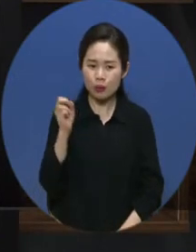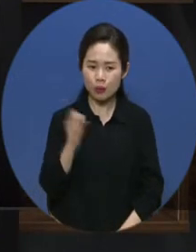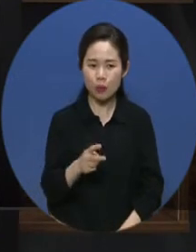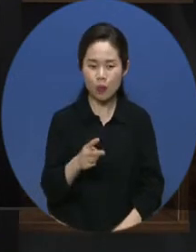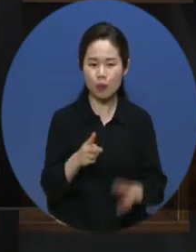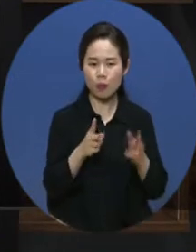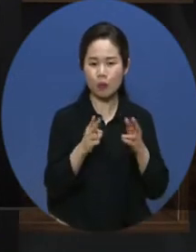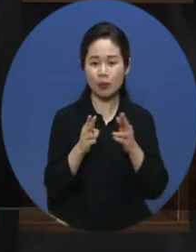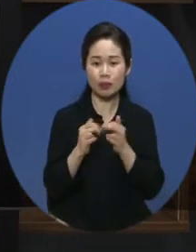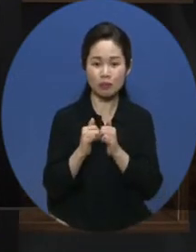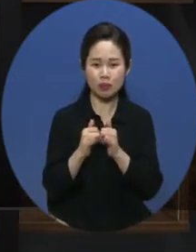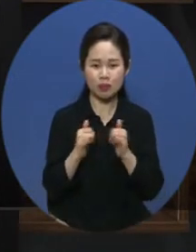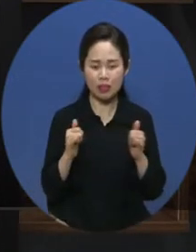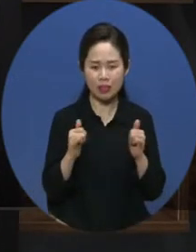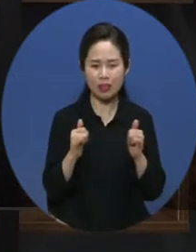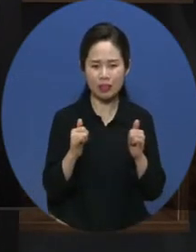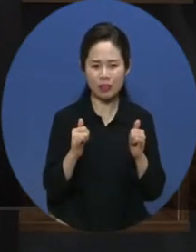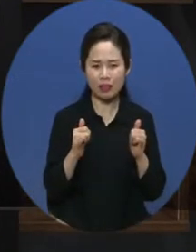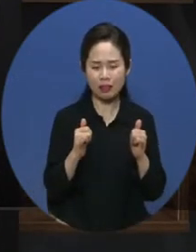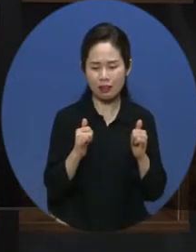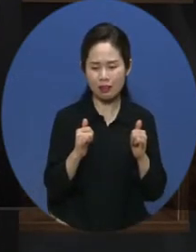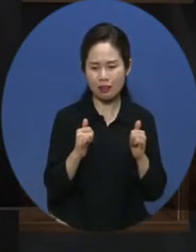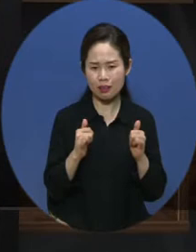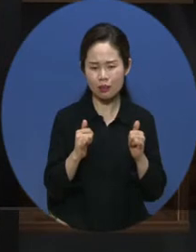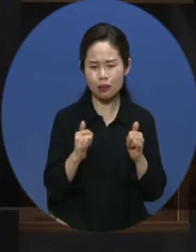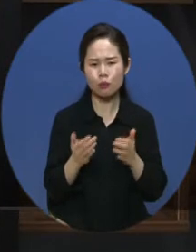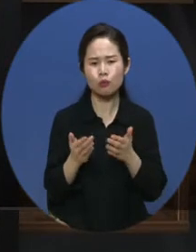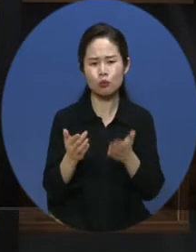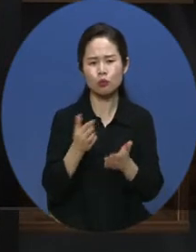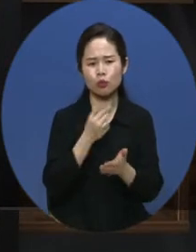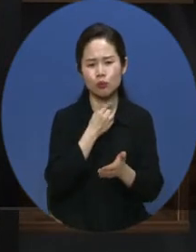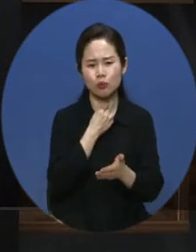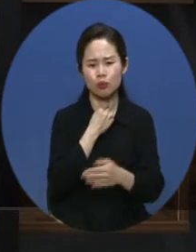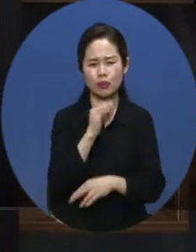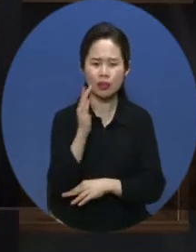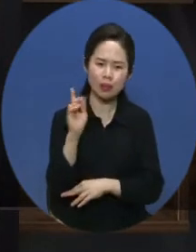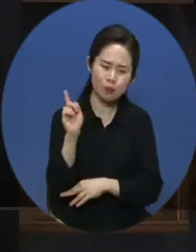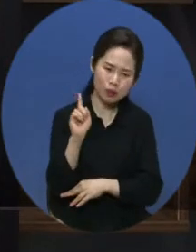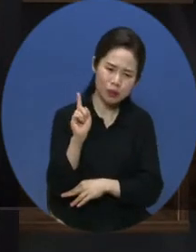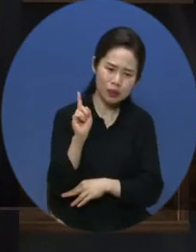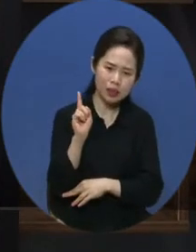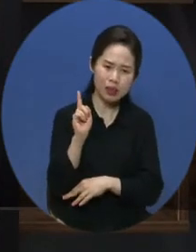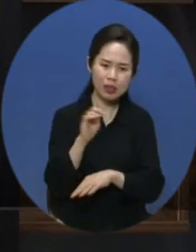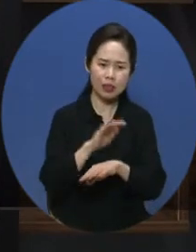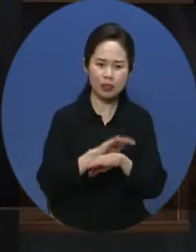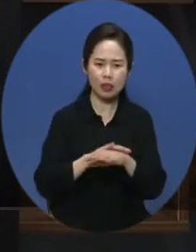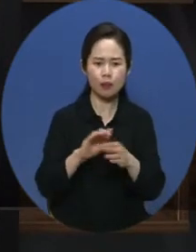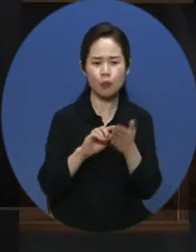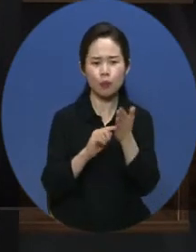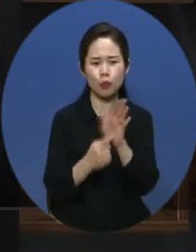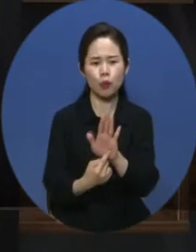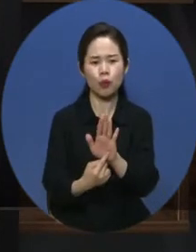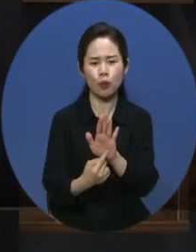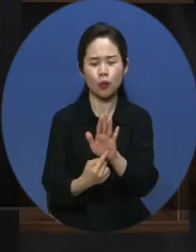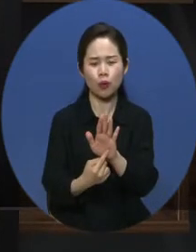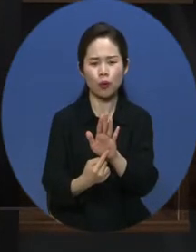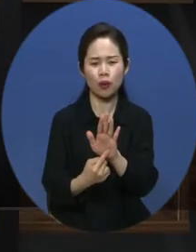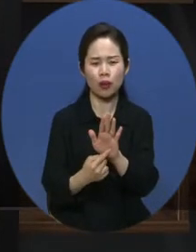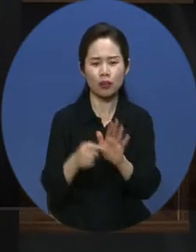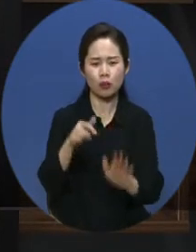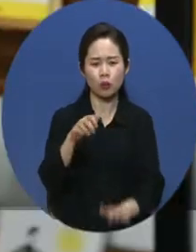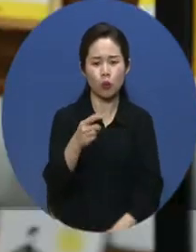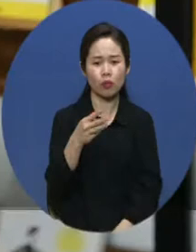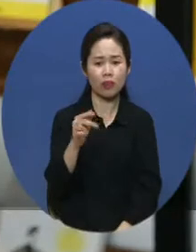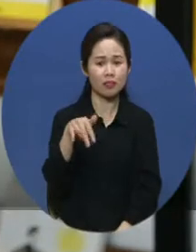가장 전달하고 싶은 메시지가 뭔지를 잘 표현할 수 있는 컨텐츠를 선정하는 게 가장